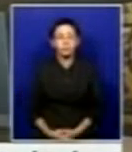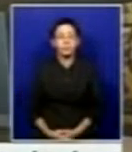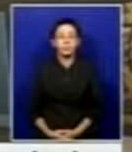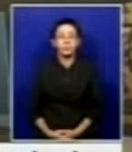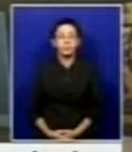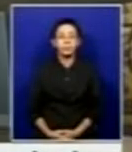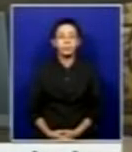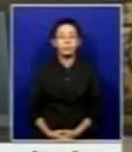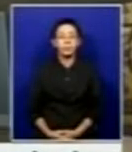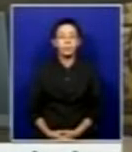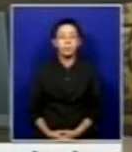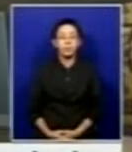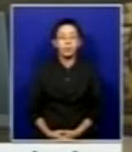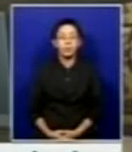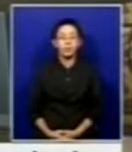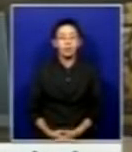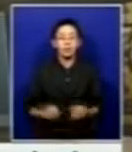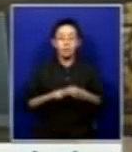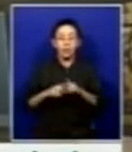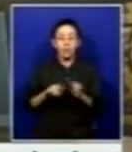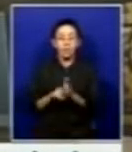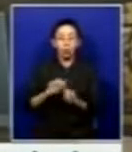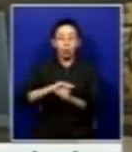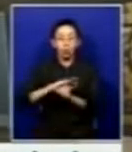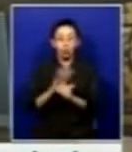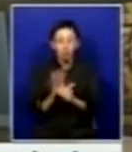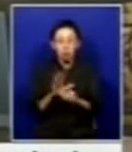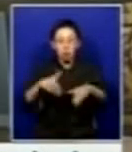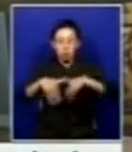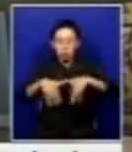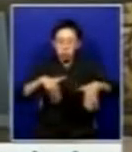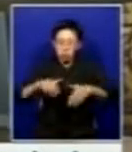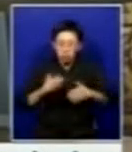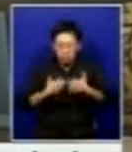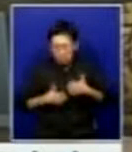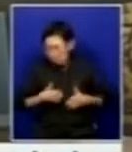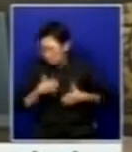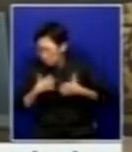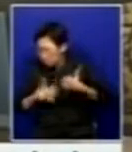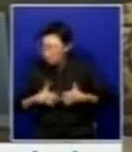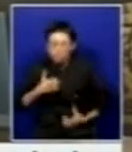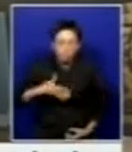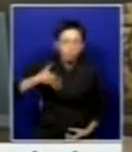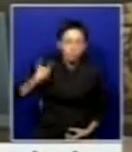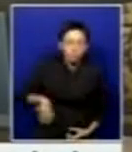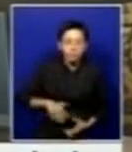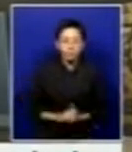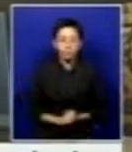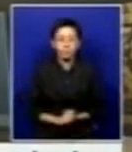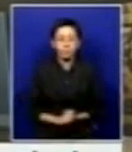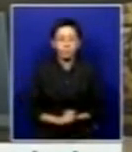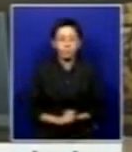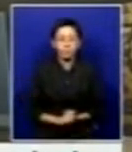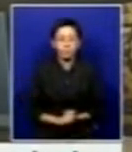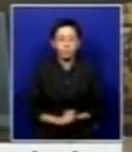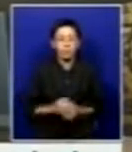จากภาวะวิกฤตครั้งนี้ความเดือดร้อนของพี่น้องประชาชนถามว่าจากภาวะวิ